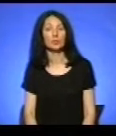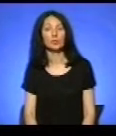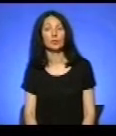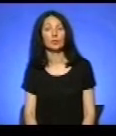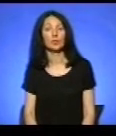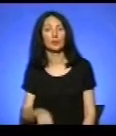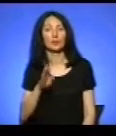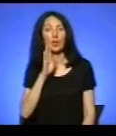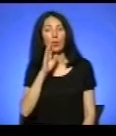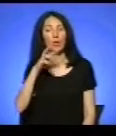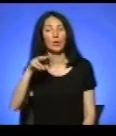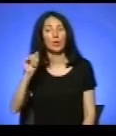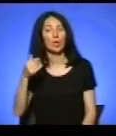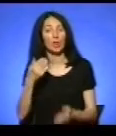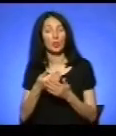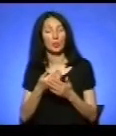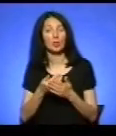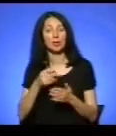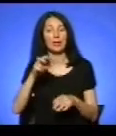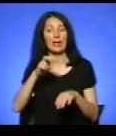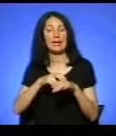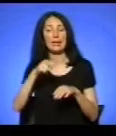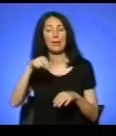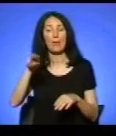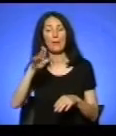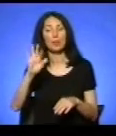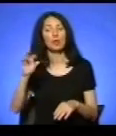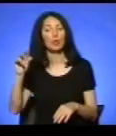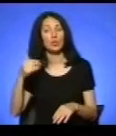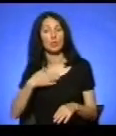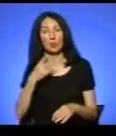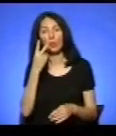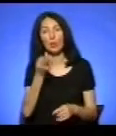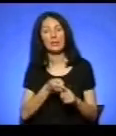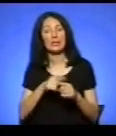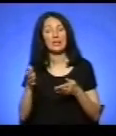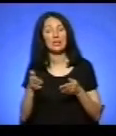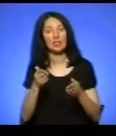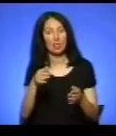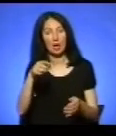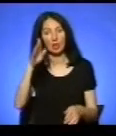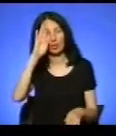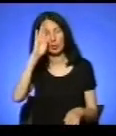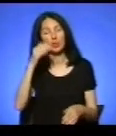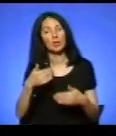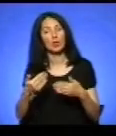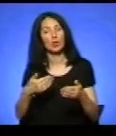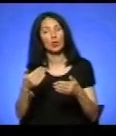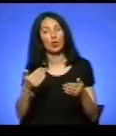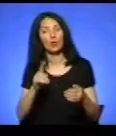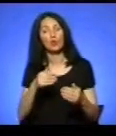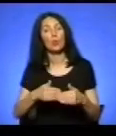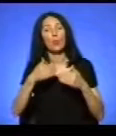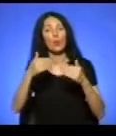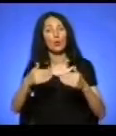Ну, от, пані Марія, на прикладі лікаря з підволочиська ми бачили, який шлях він пройшов, аби поступенево дійти до